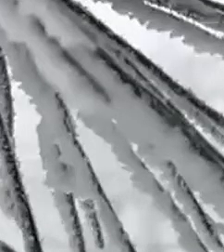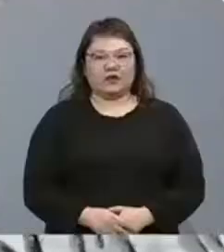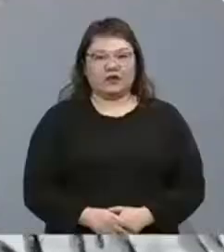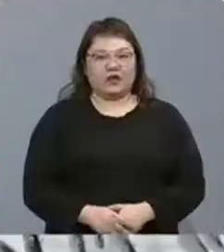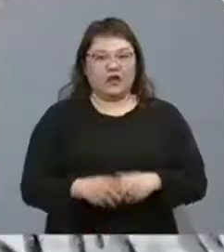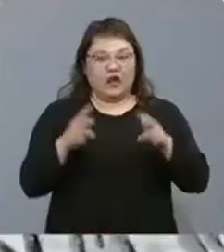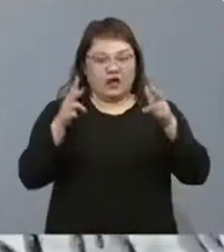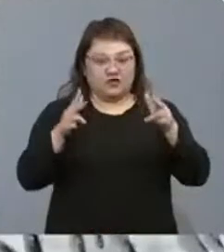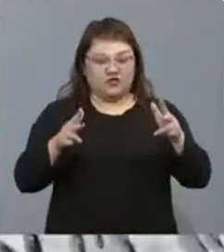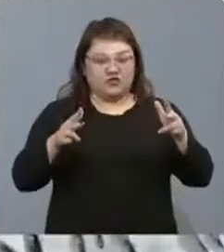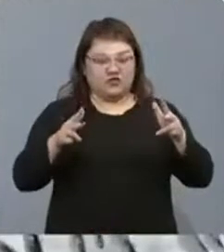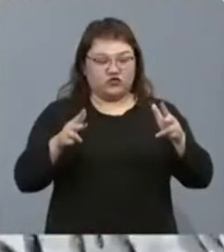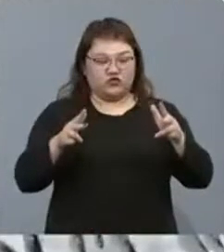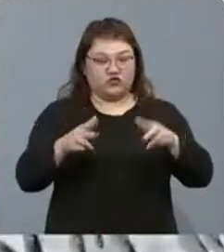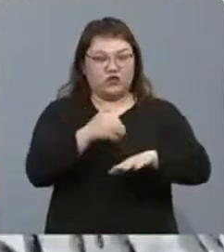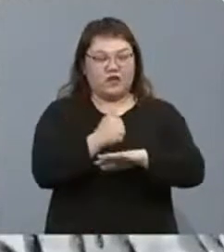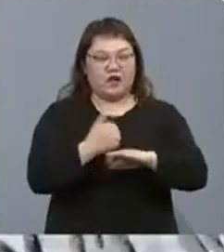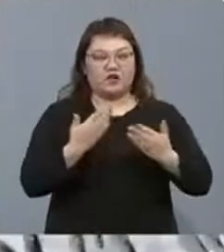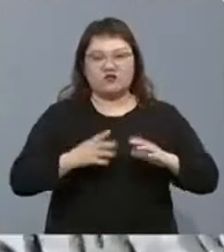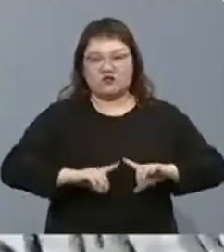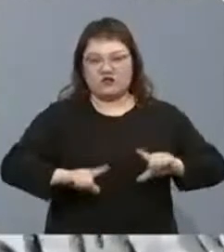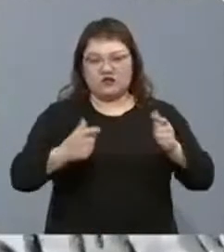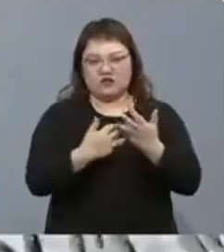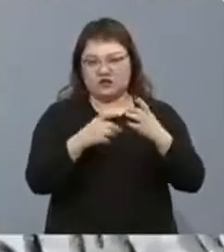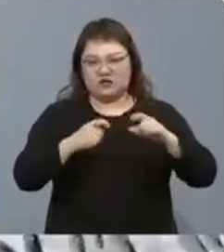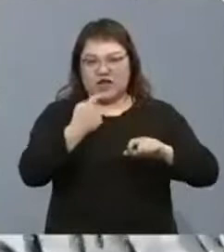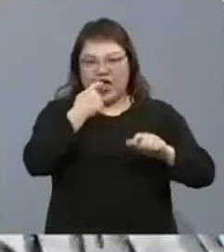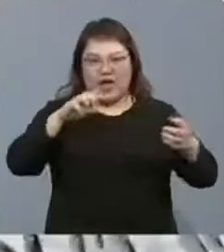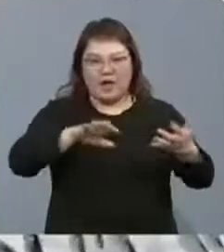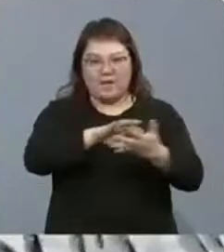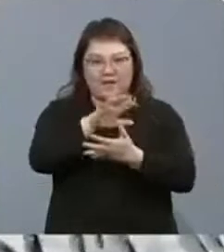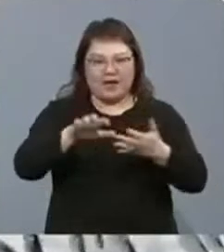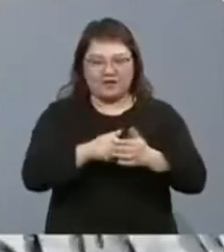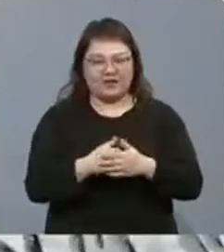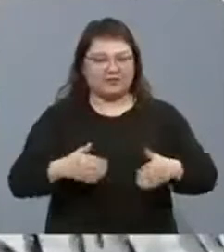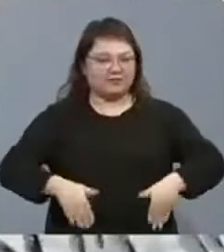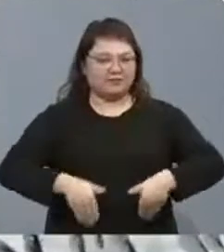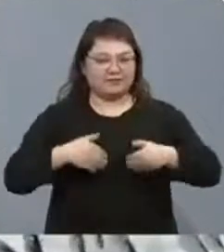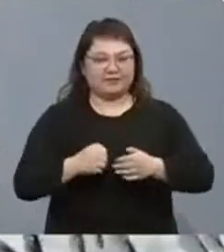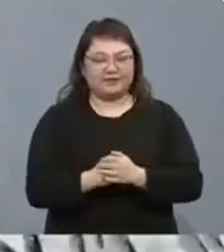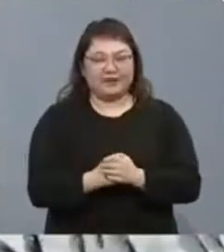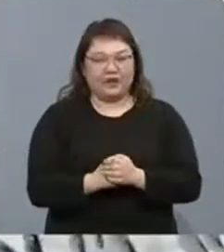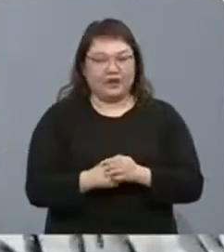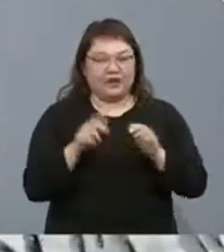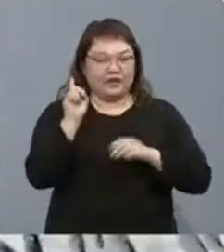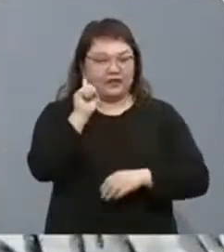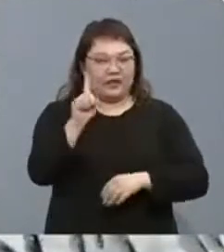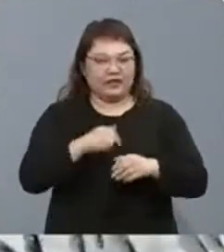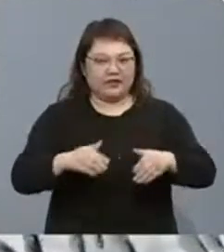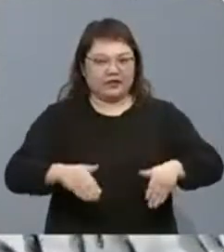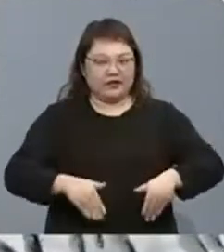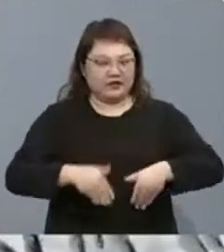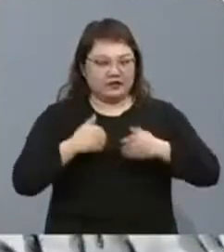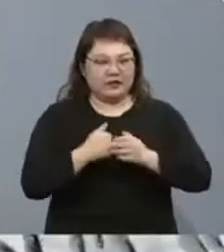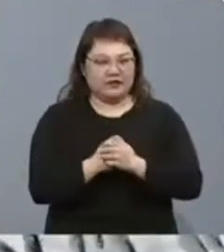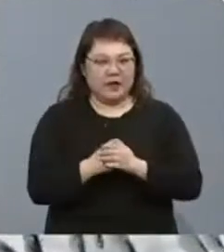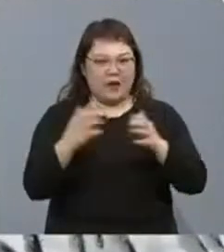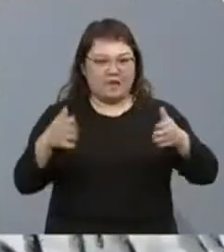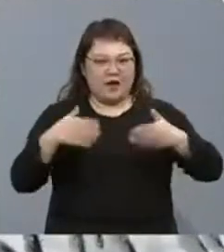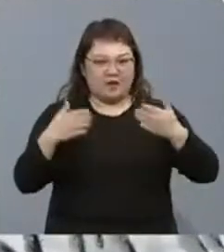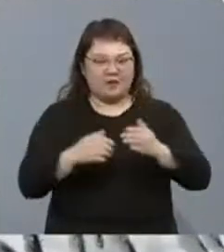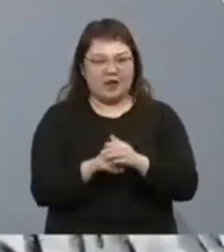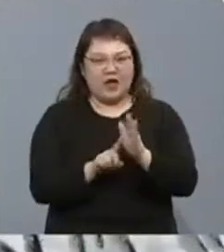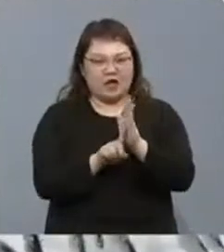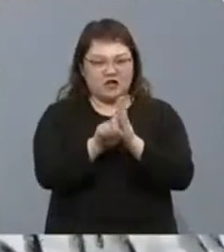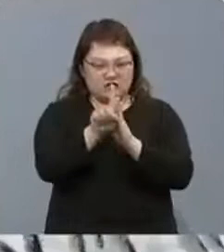이번 주말과 휴일에 제주 지역은 대체로 흐리게 찜한 비교적 포근 하겠습니다 주말인 내일 따뜻한 남풍이 유입되면서 기온은